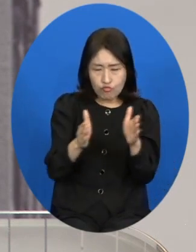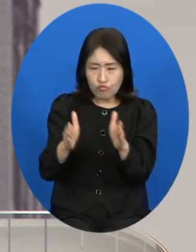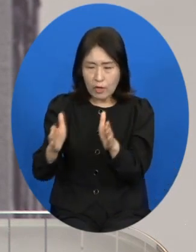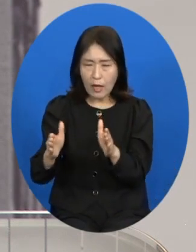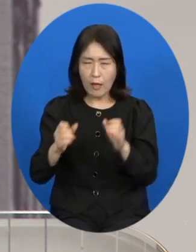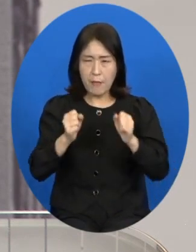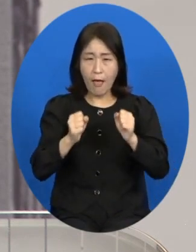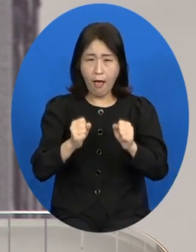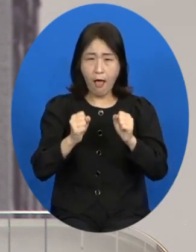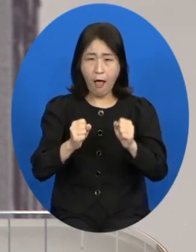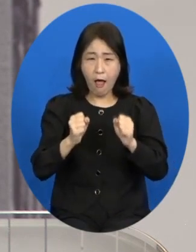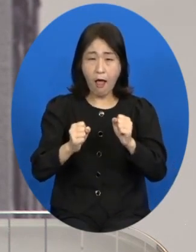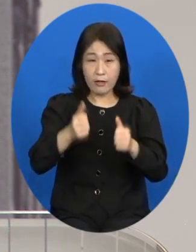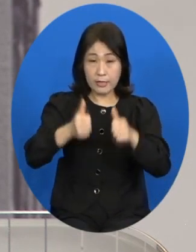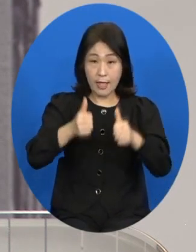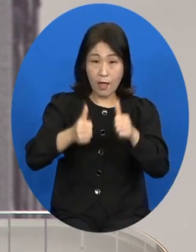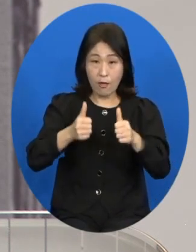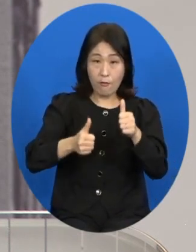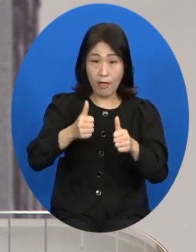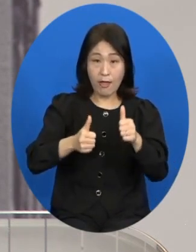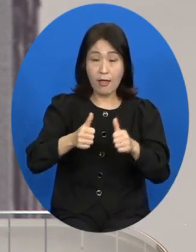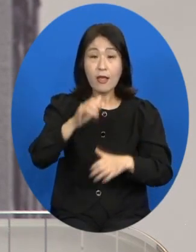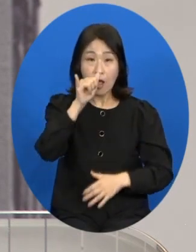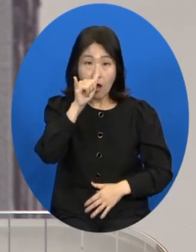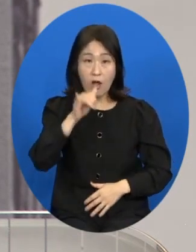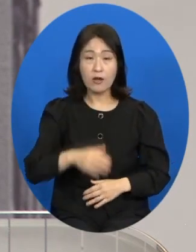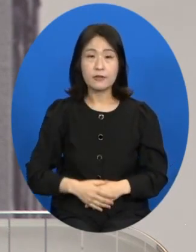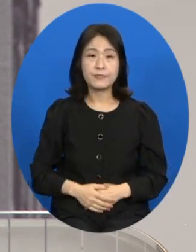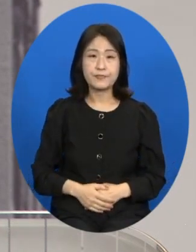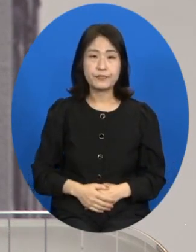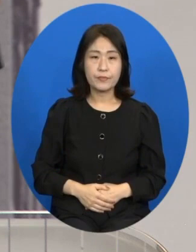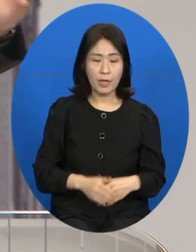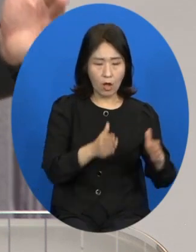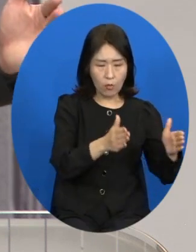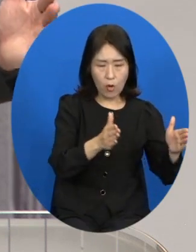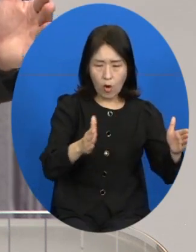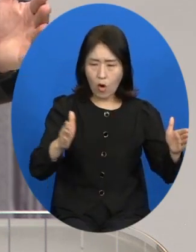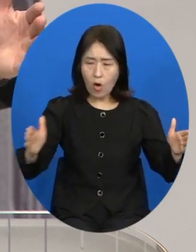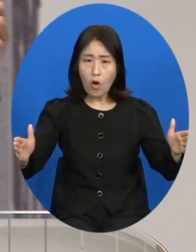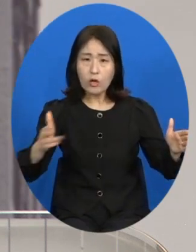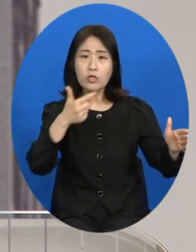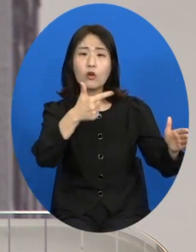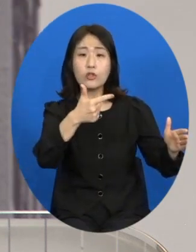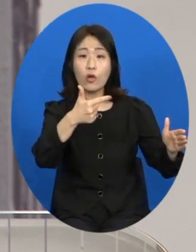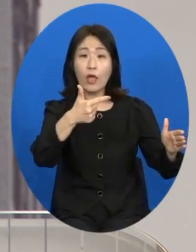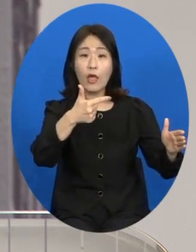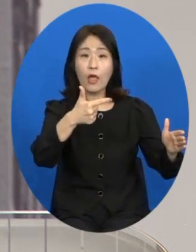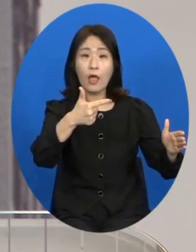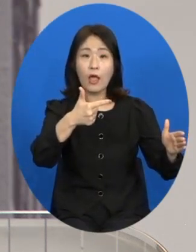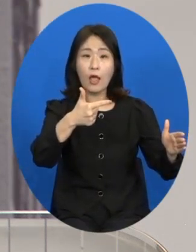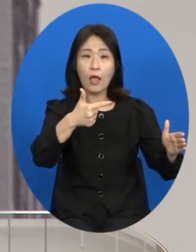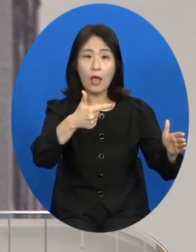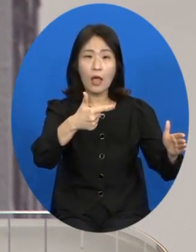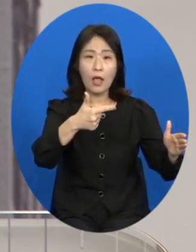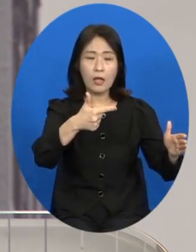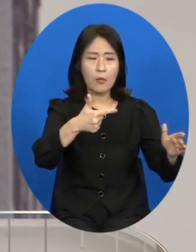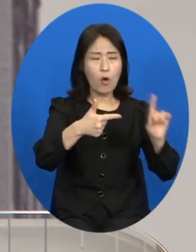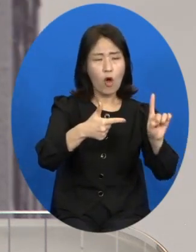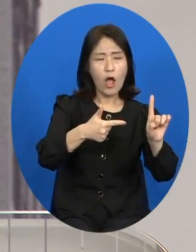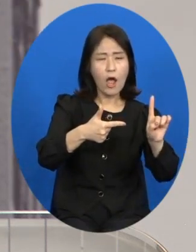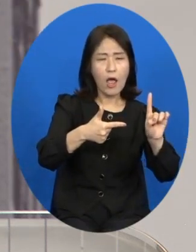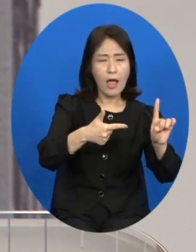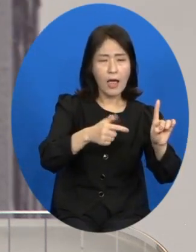합니다 여러명이 정 구간을 나눠서 달리는 거죠 구을서 팀원들이 나눠서 달리는 건데